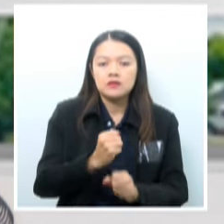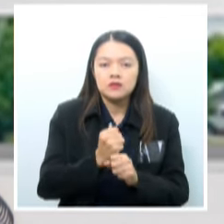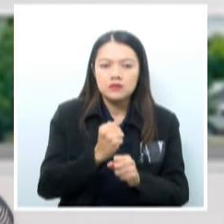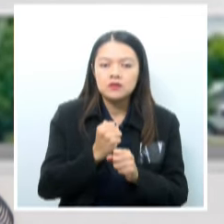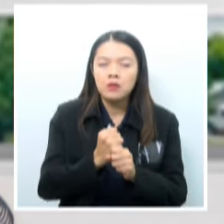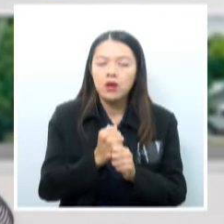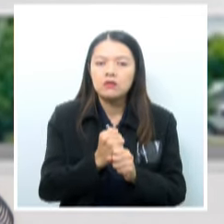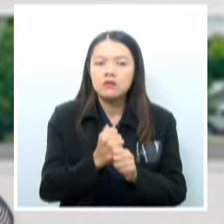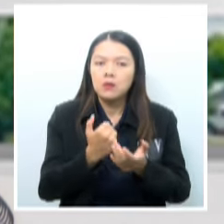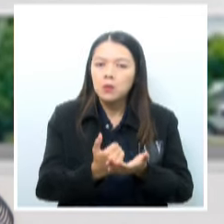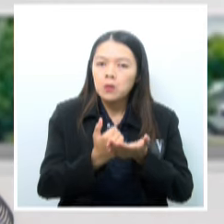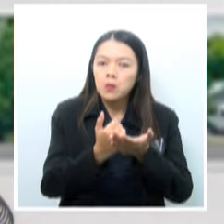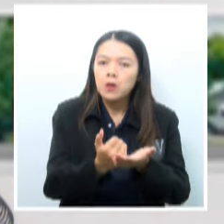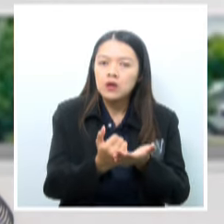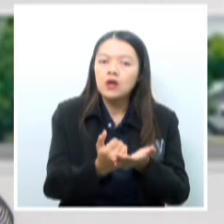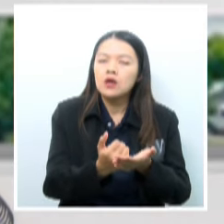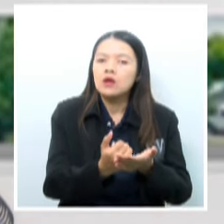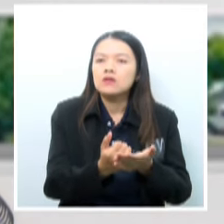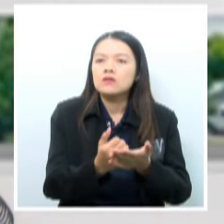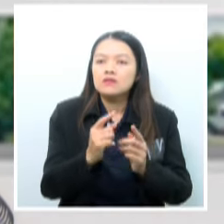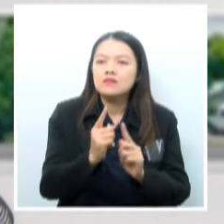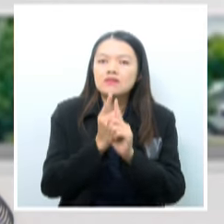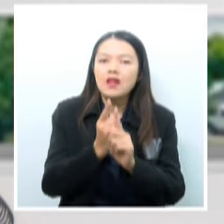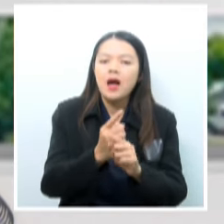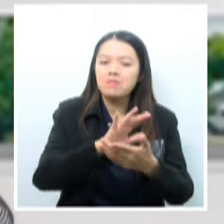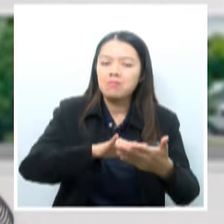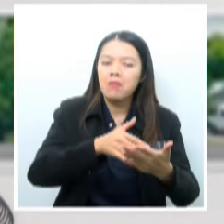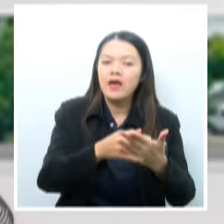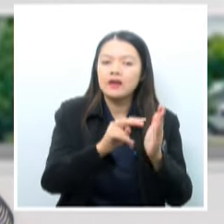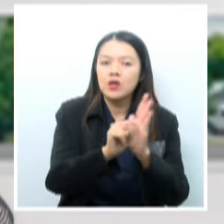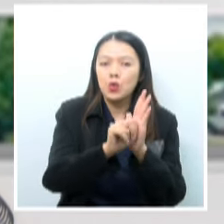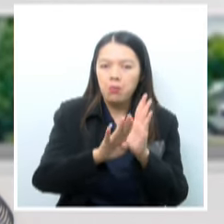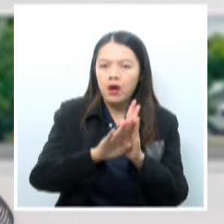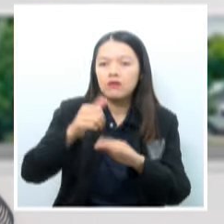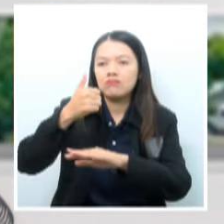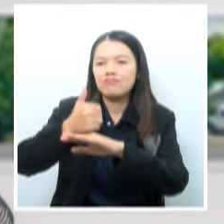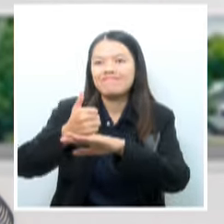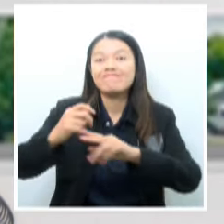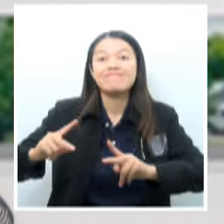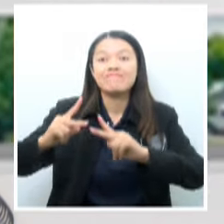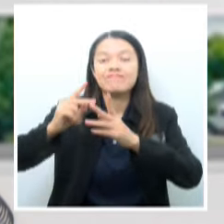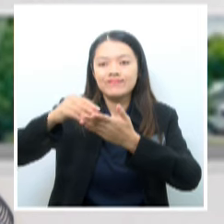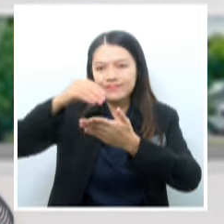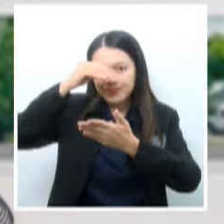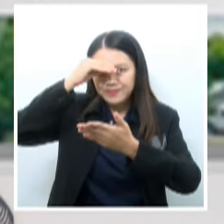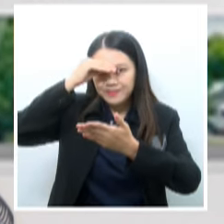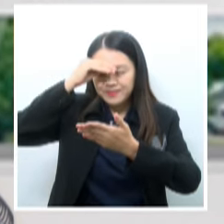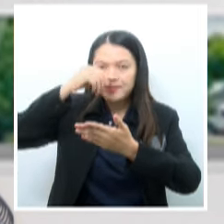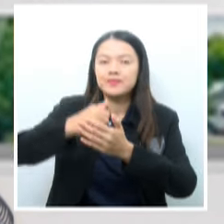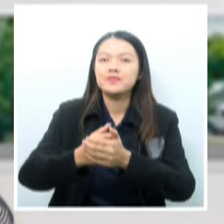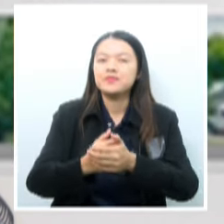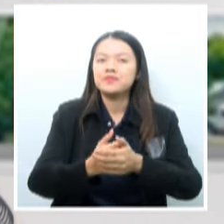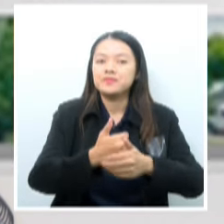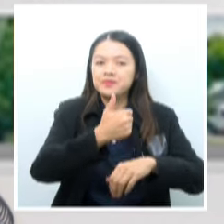พื่อตอบสนองนโยบายของท่านรัฐมนตรีว่าการกระทรวงสาธารณสุขท่านพลเอกเพิ่มพูนชิดชอบนะครับท่านรัฐมนตรีช่วยสุร